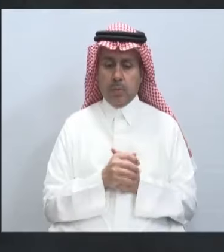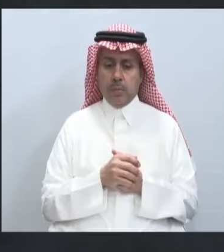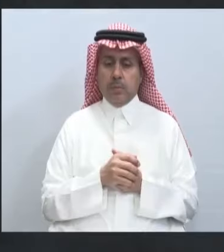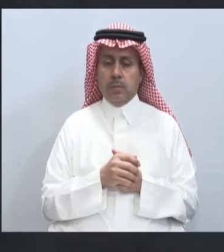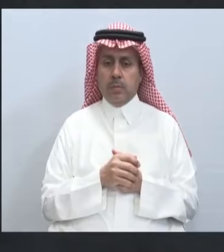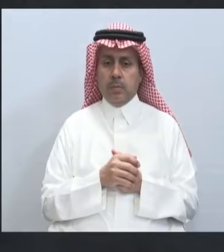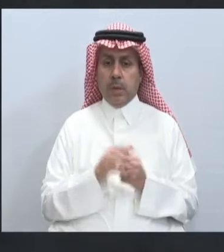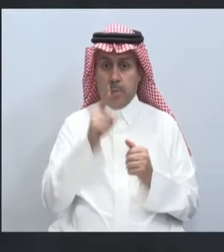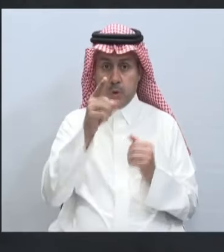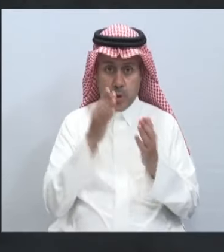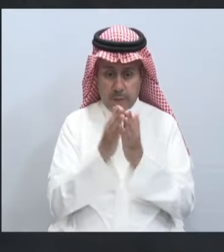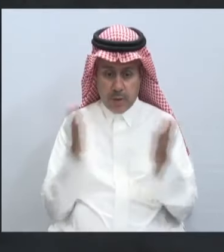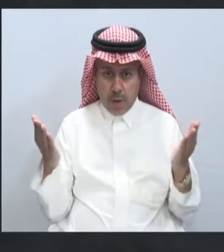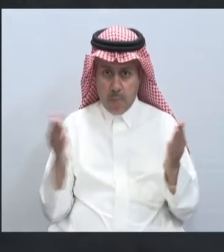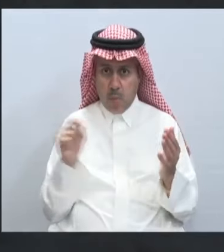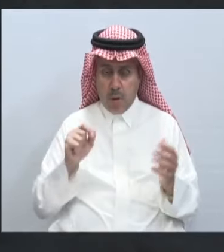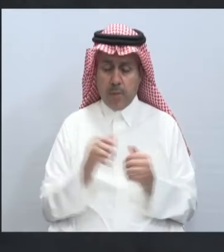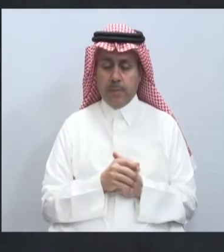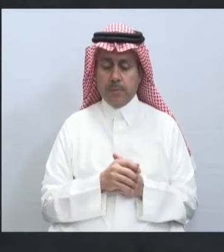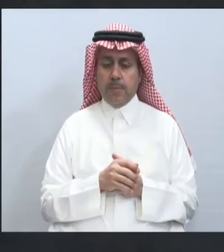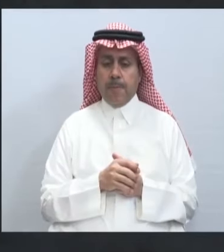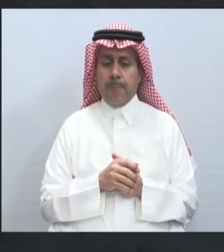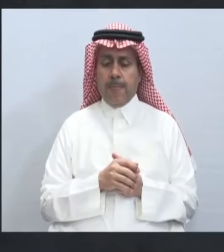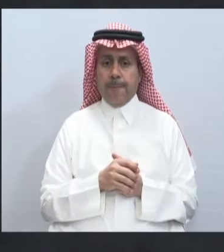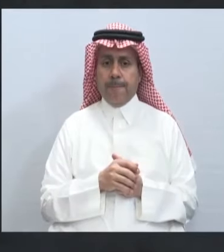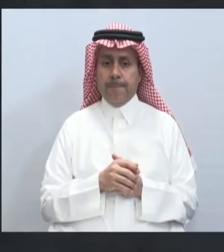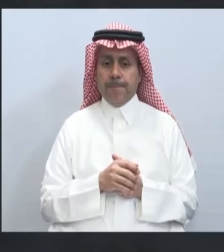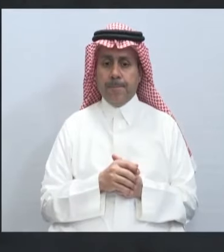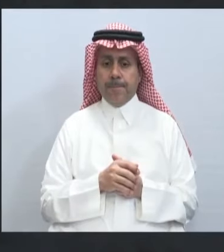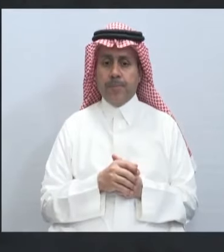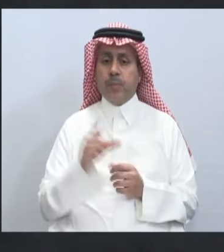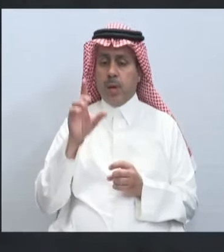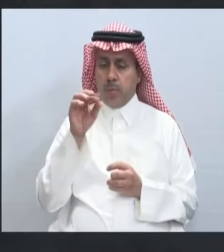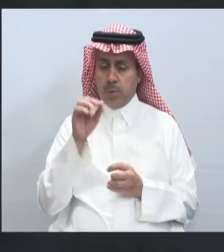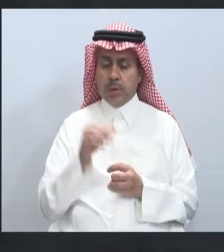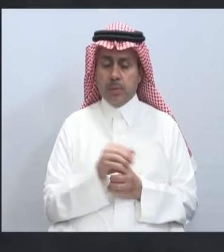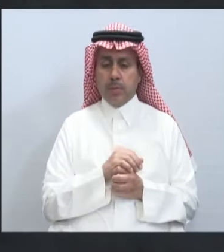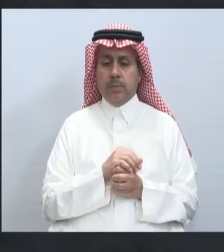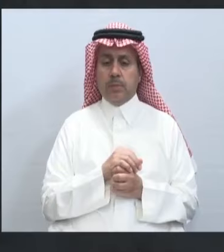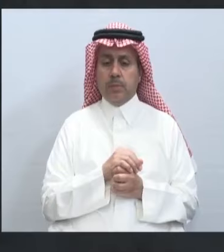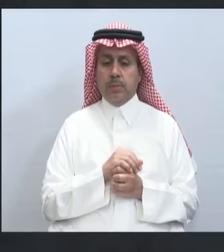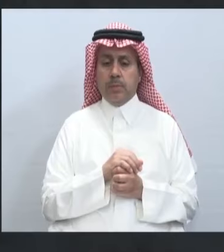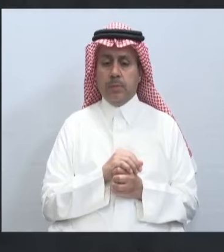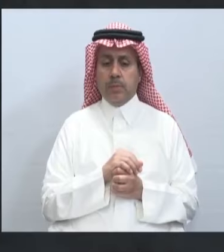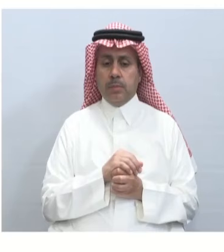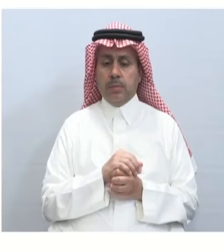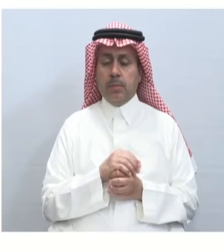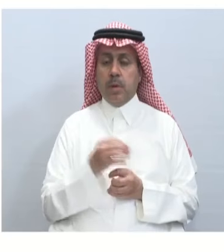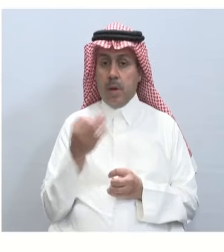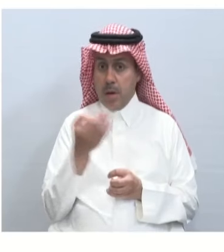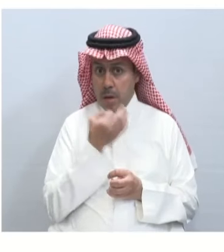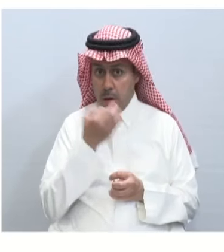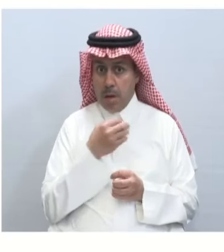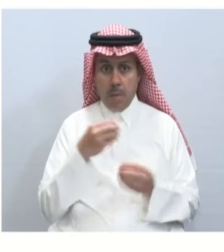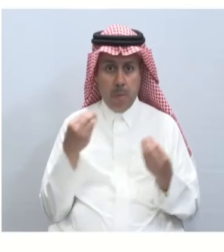حضرتم الكتاب والاقلام حاضره ممتاز اذا دعونا نقرا